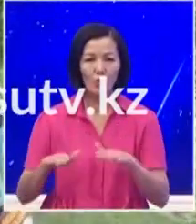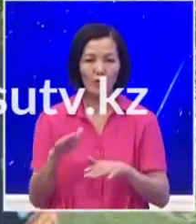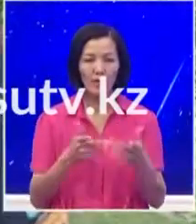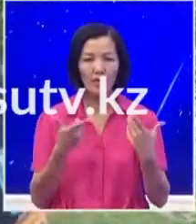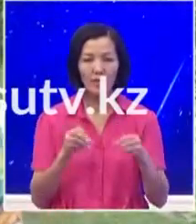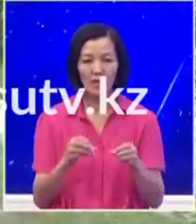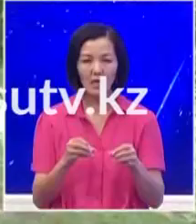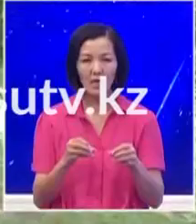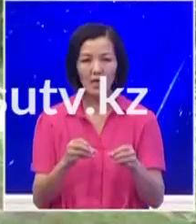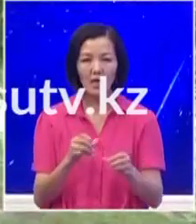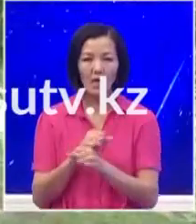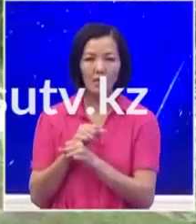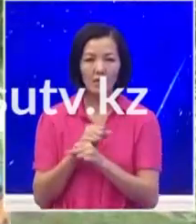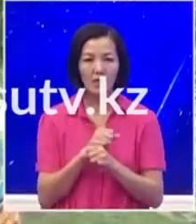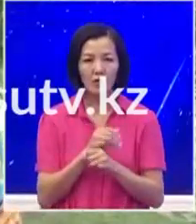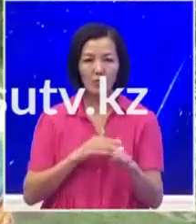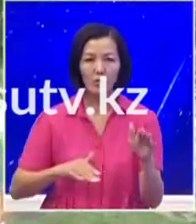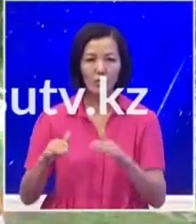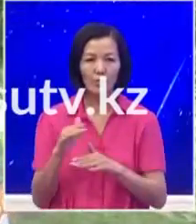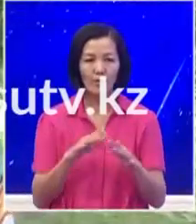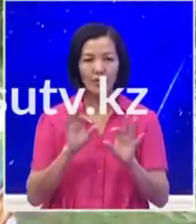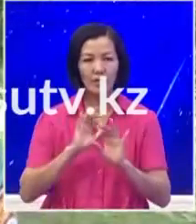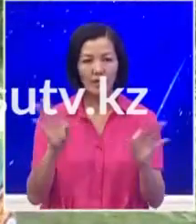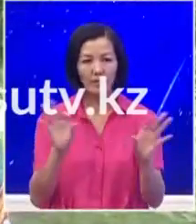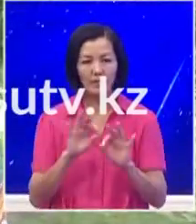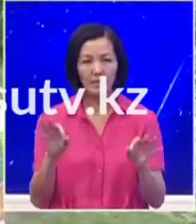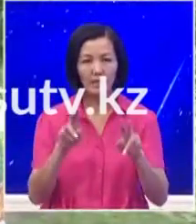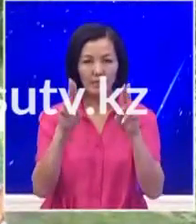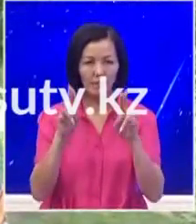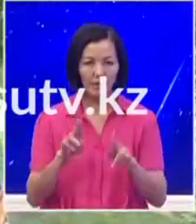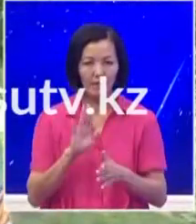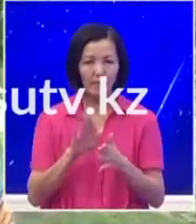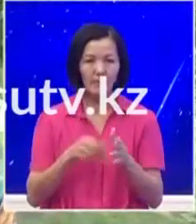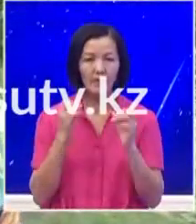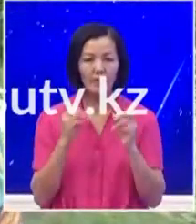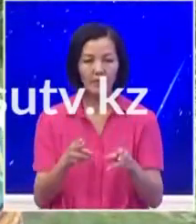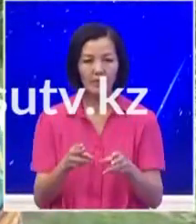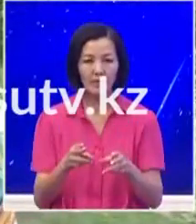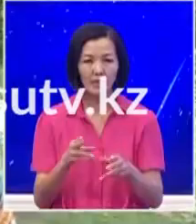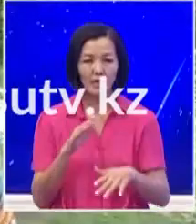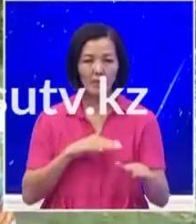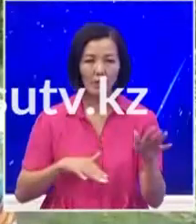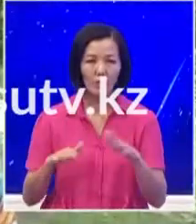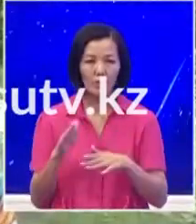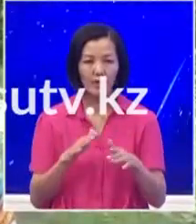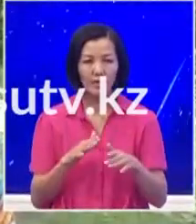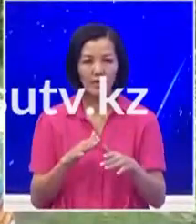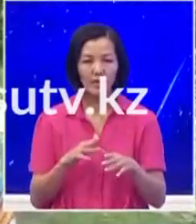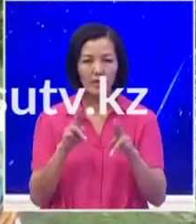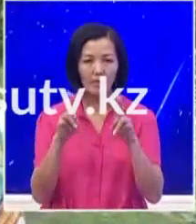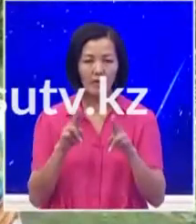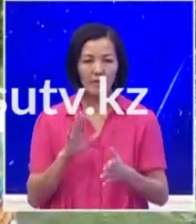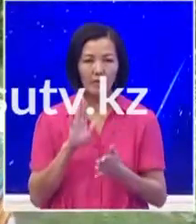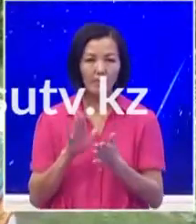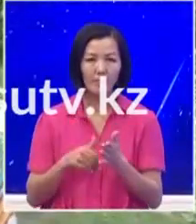где отдыхающим и купающимся разъясняются правила безопасности при купании, кроме этого, правила